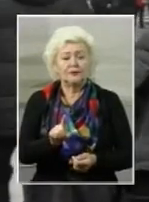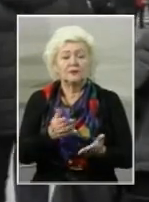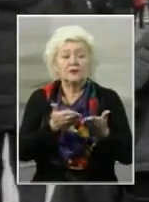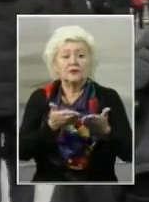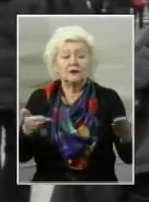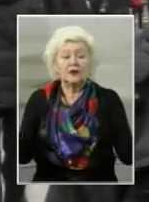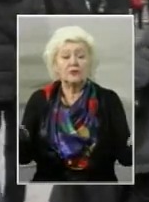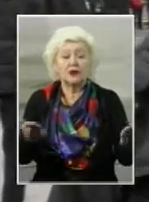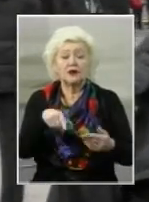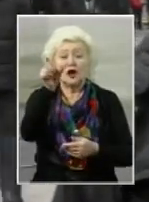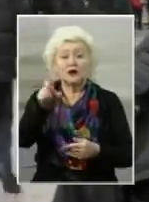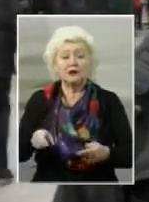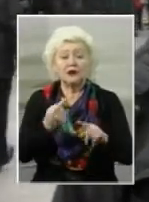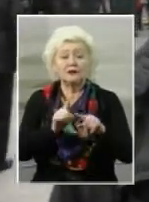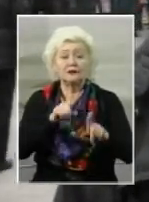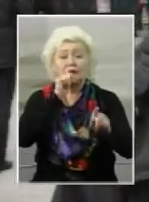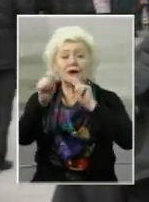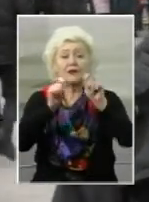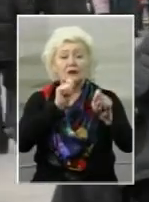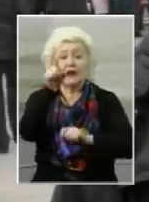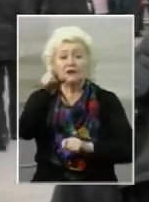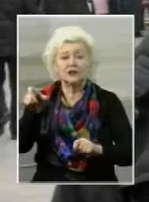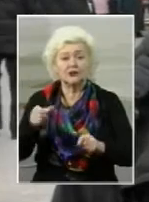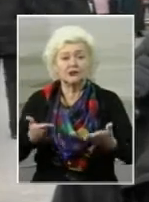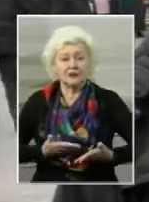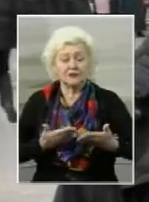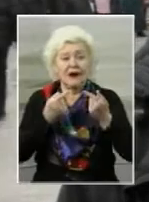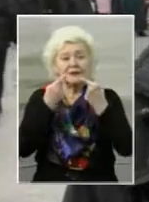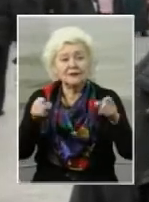немає вже людини, яка дарувала життя іншим.